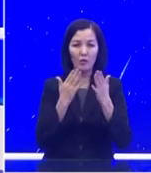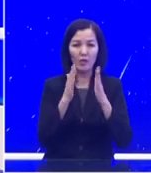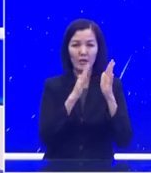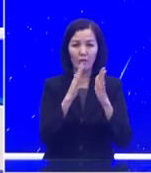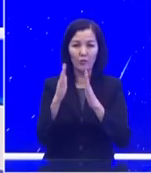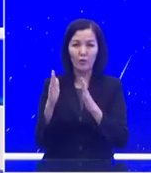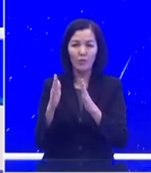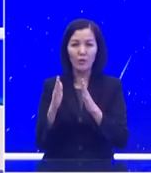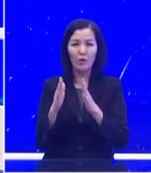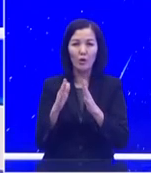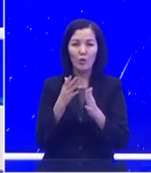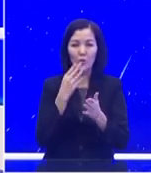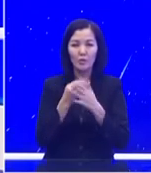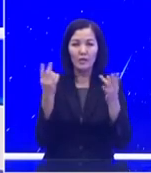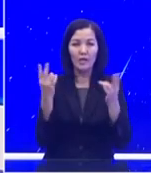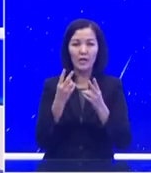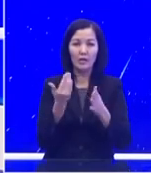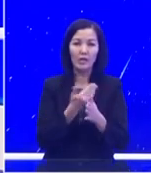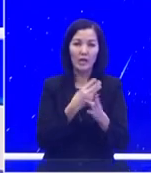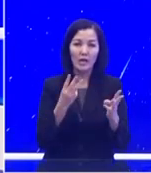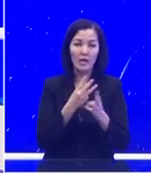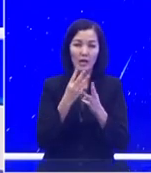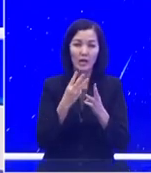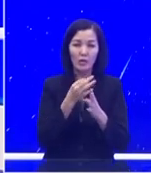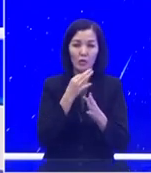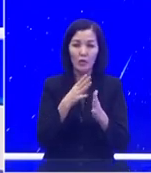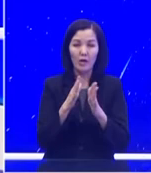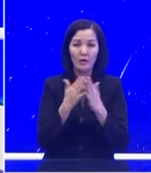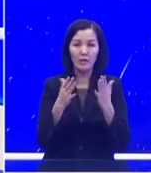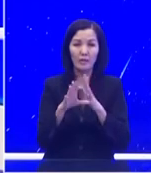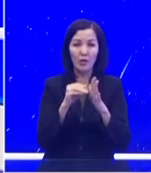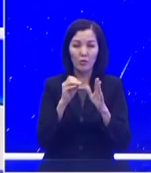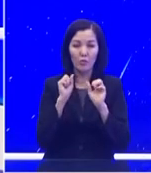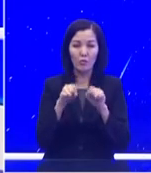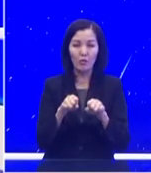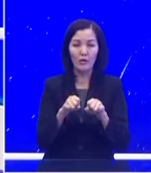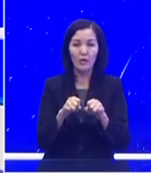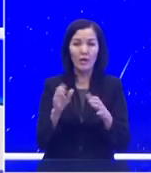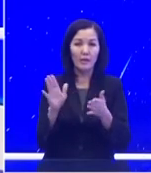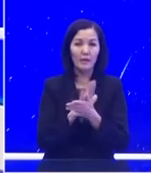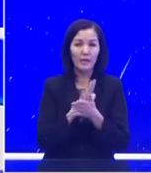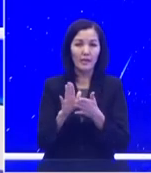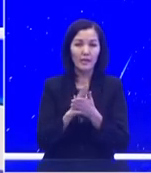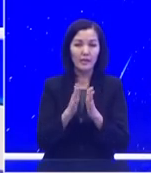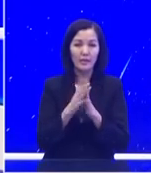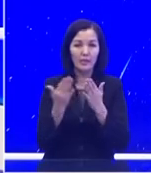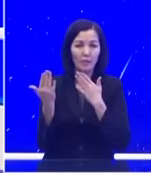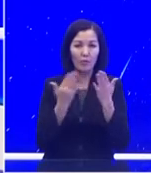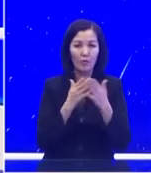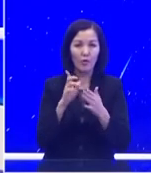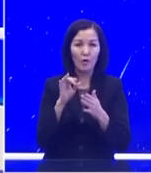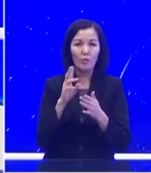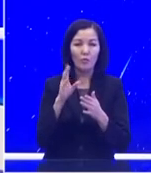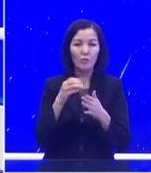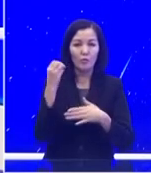қойып, орнына өзіңізге қажет қалаған кітап таласыз. Мұның барлығы тегін. Талдықорғанда кітап құмар жандарға арналған букросинг